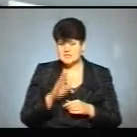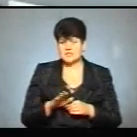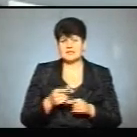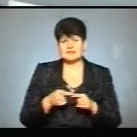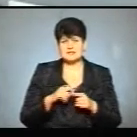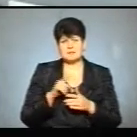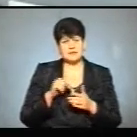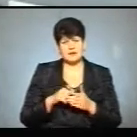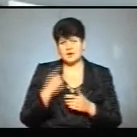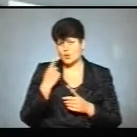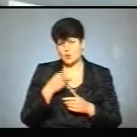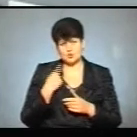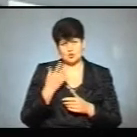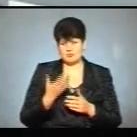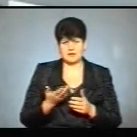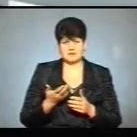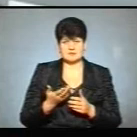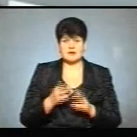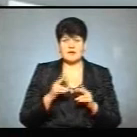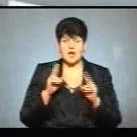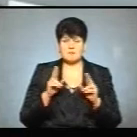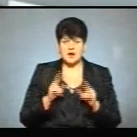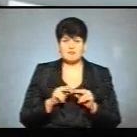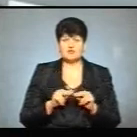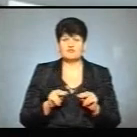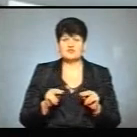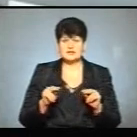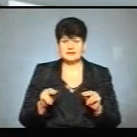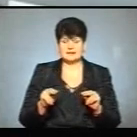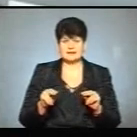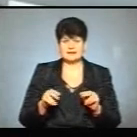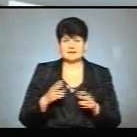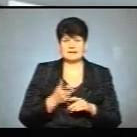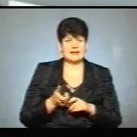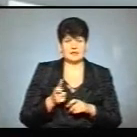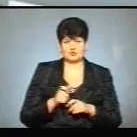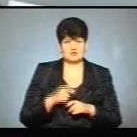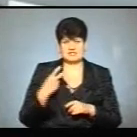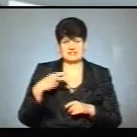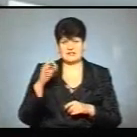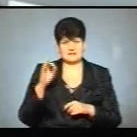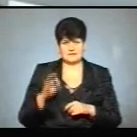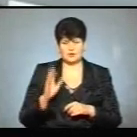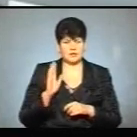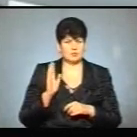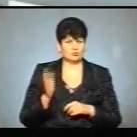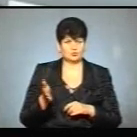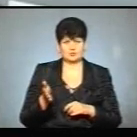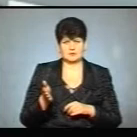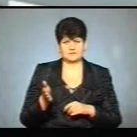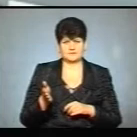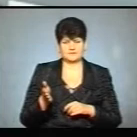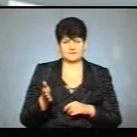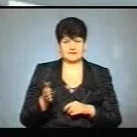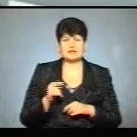таке особисте, бо, як правило, вчитель і не дуже за 20% буде